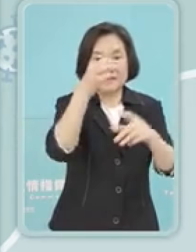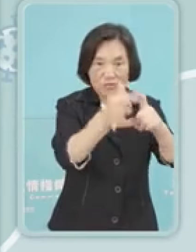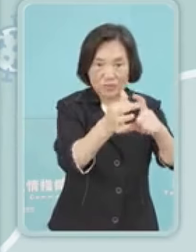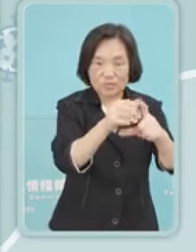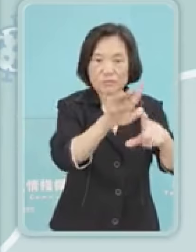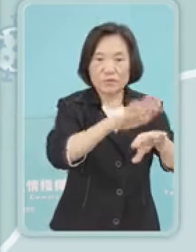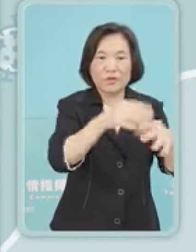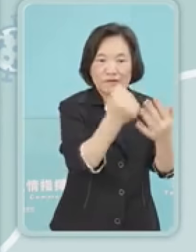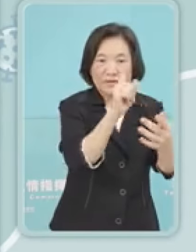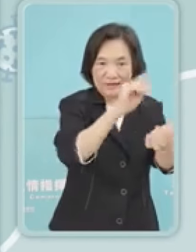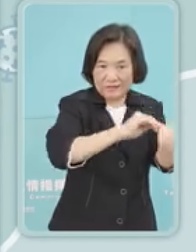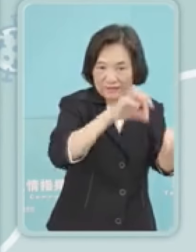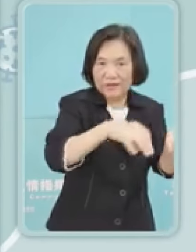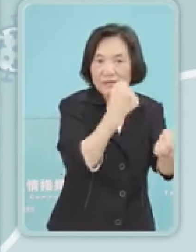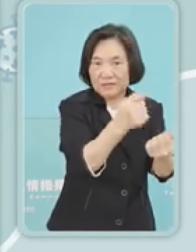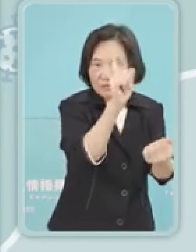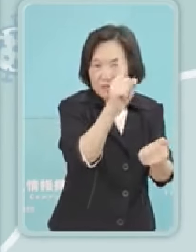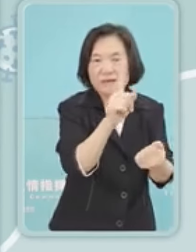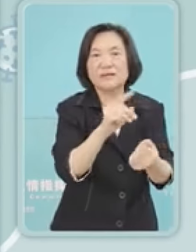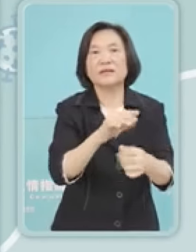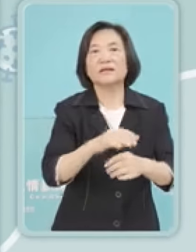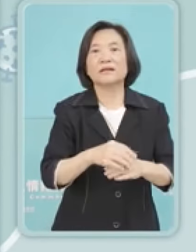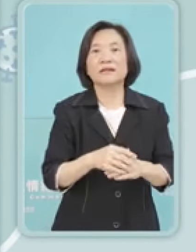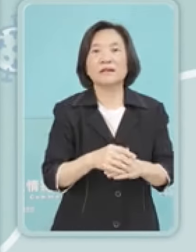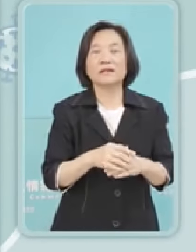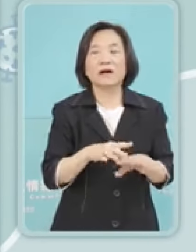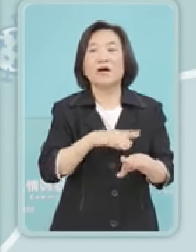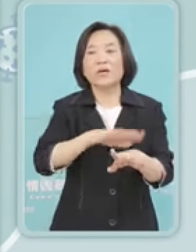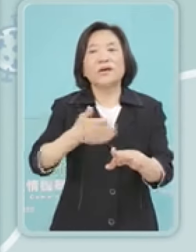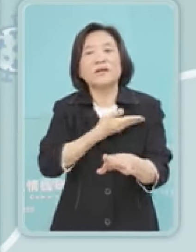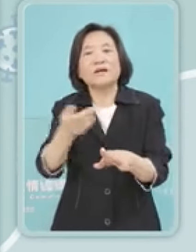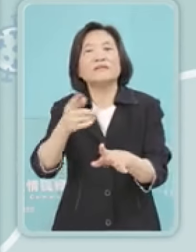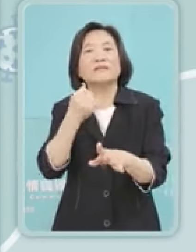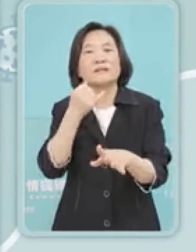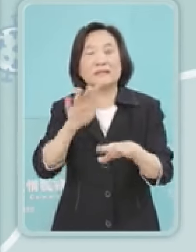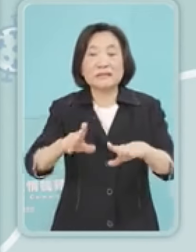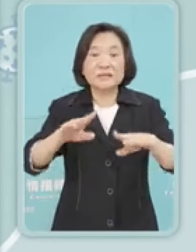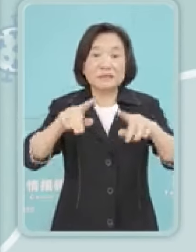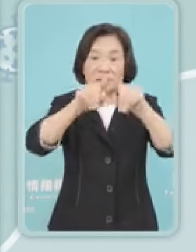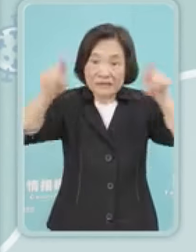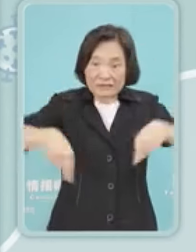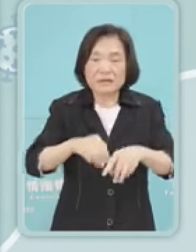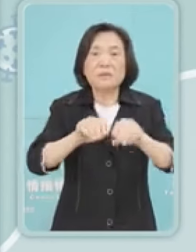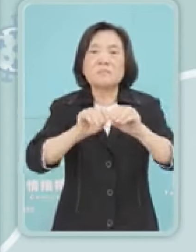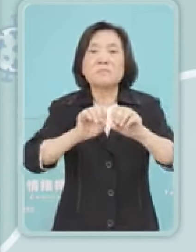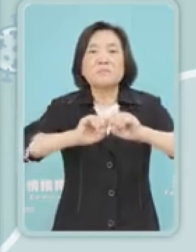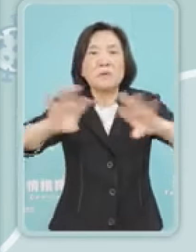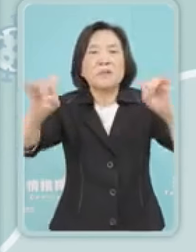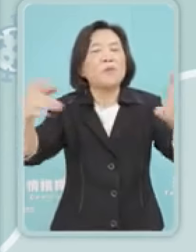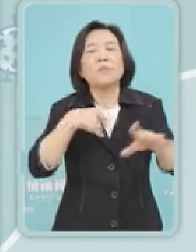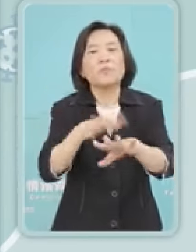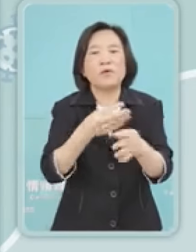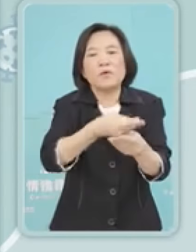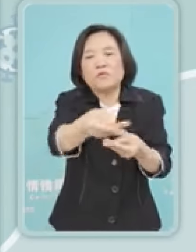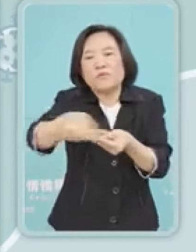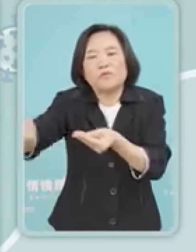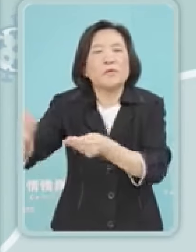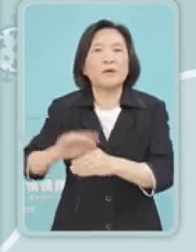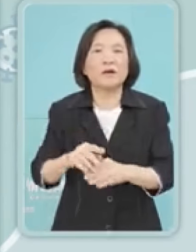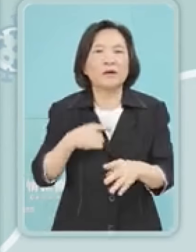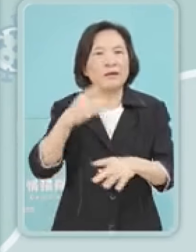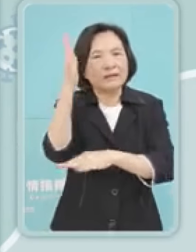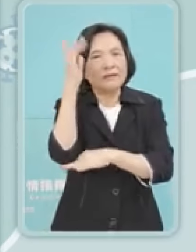预约的人，我们这次就不发通知单给你了。我觉得哈，整个政府的运作哈，还是要更高效